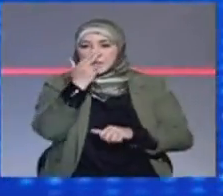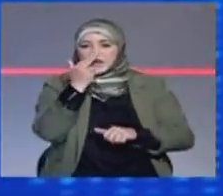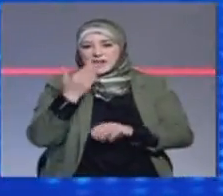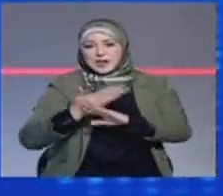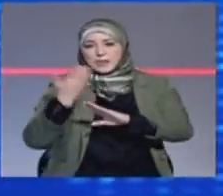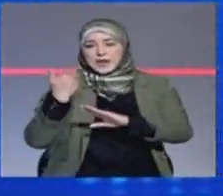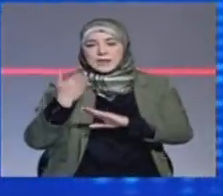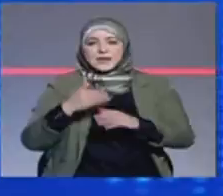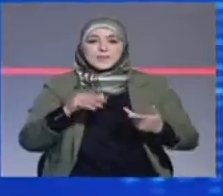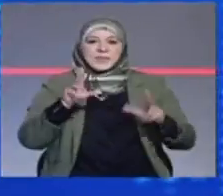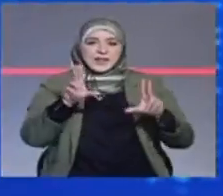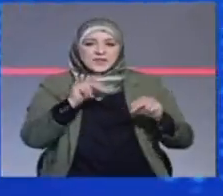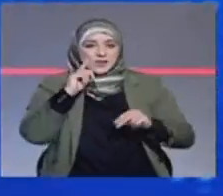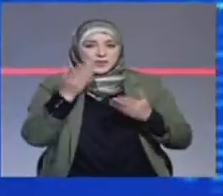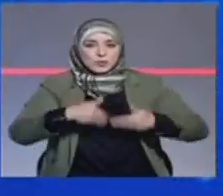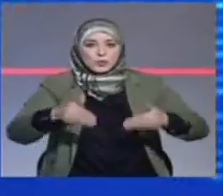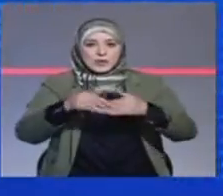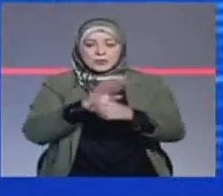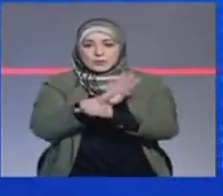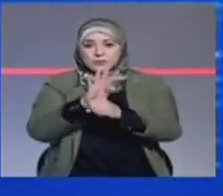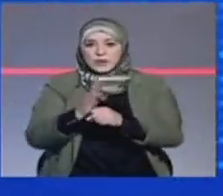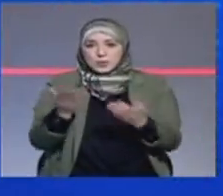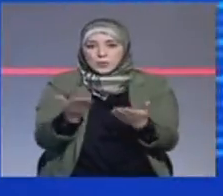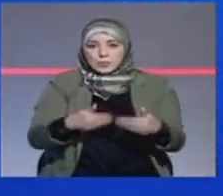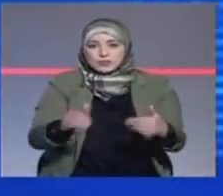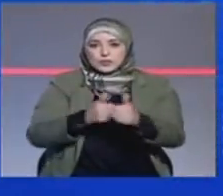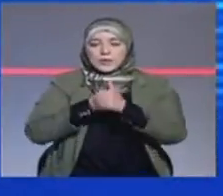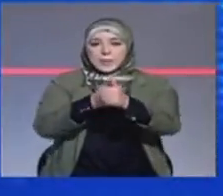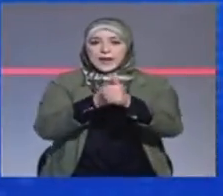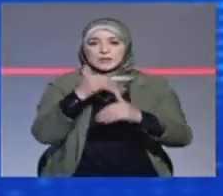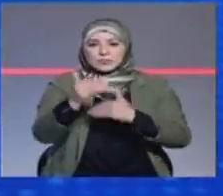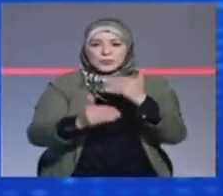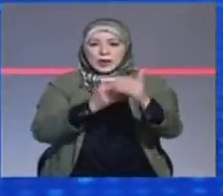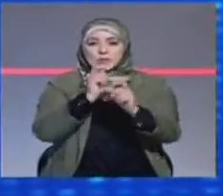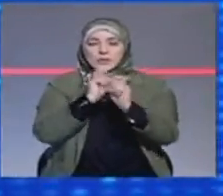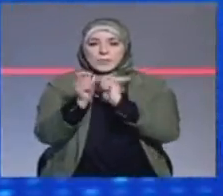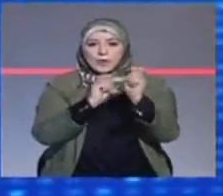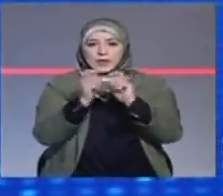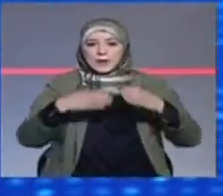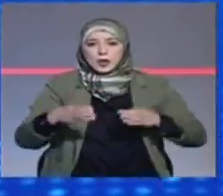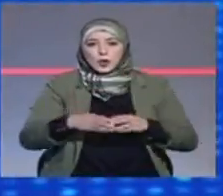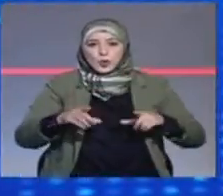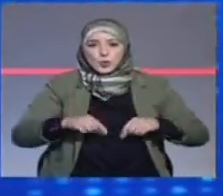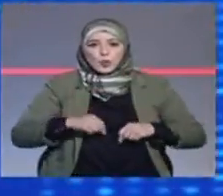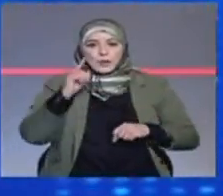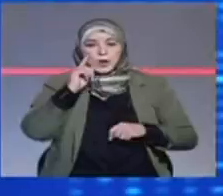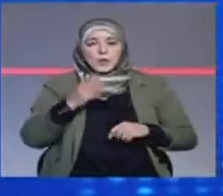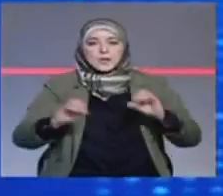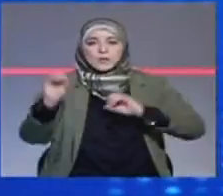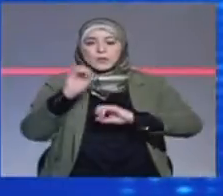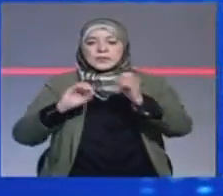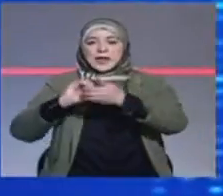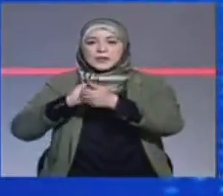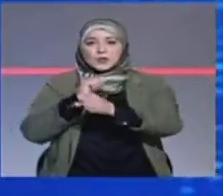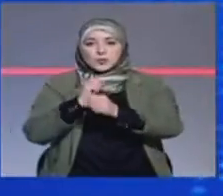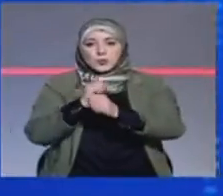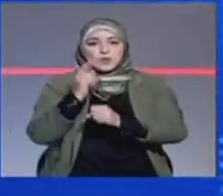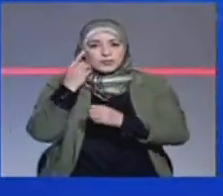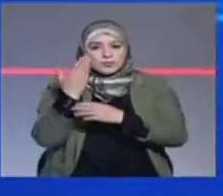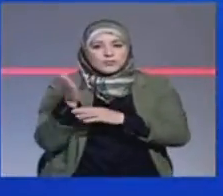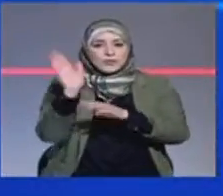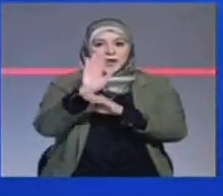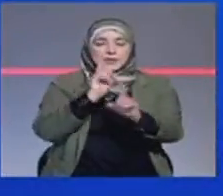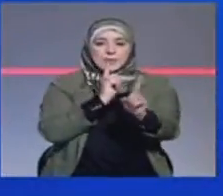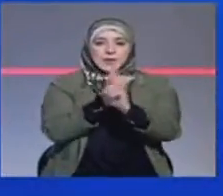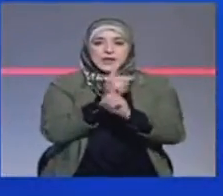الماضي. كما مثل الوضع الوبائي بالجهات ومتابعة تقدم المفاوضات بين الحكومة والمنظمة الشغيلة أبرز محاور هذا